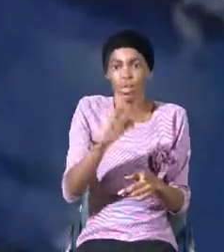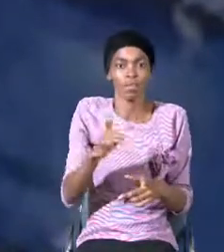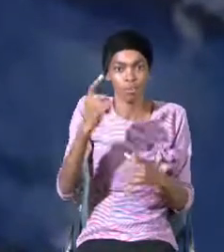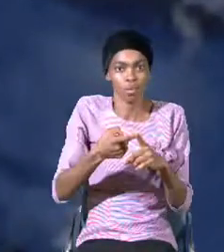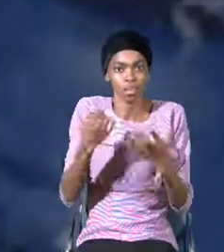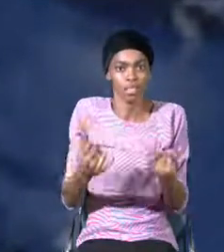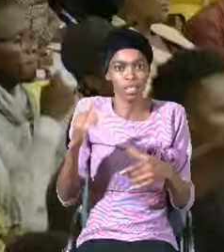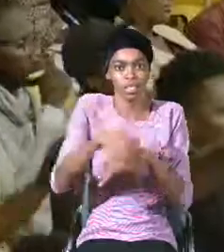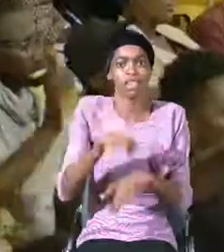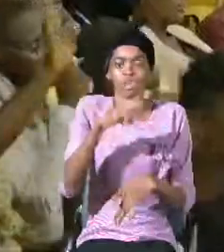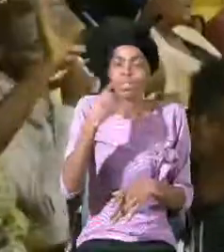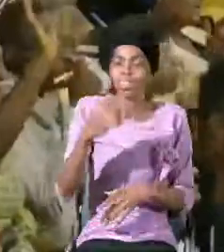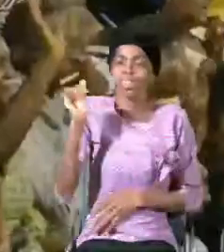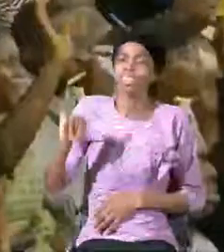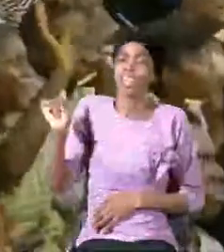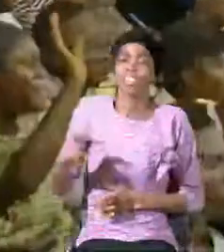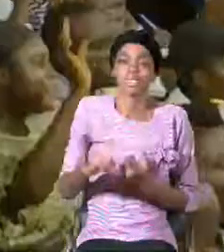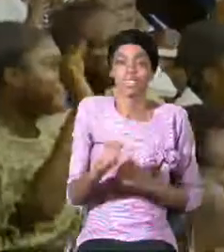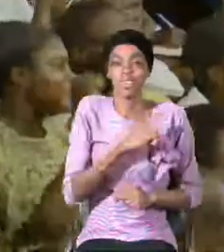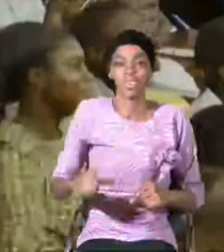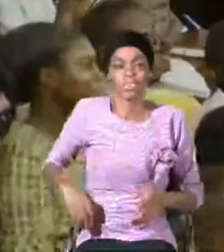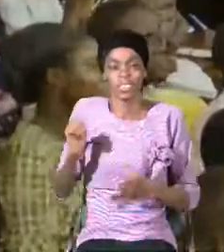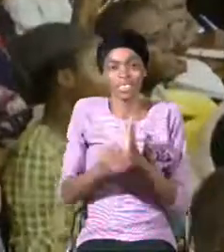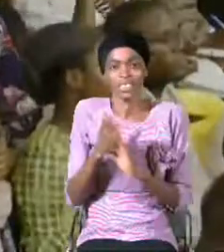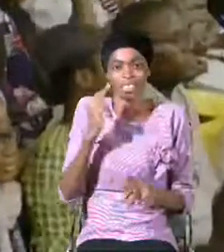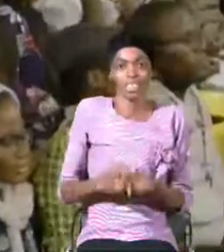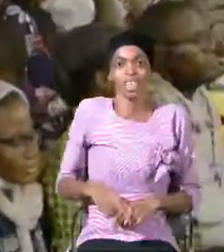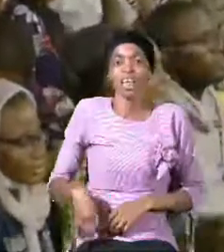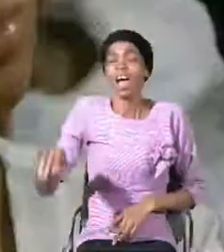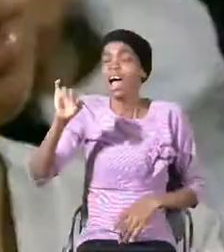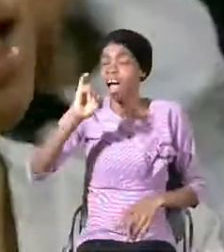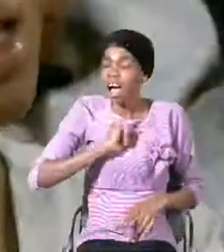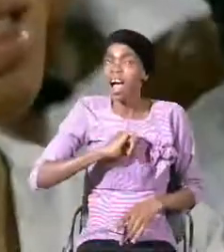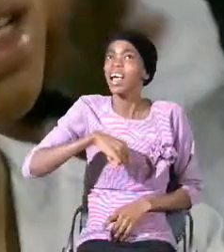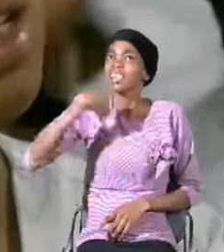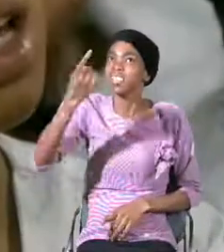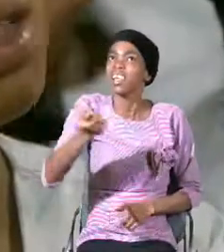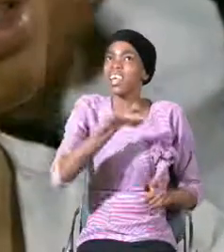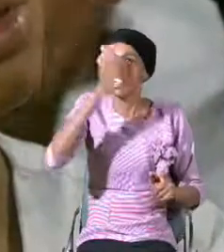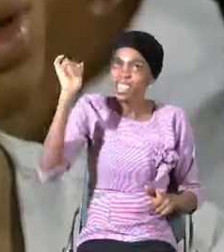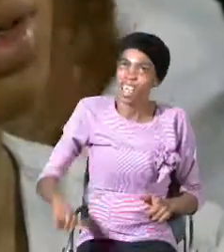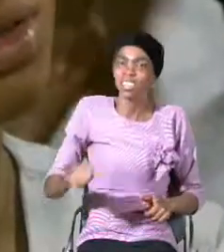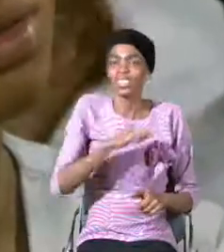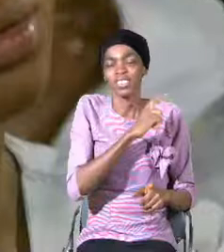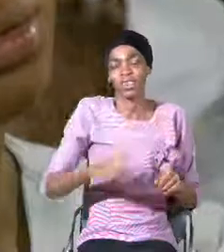part de ce soir, vous direz oui à Dieu. Je dis oui à Dieu.